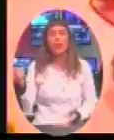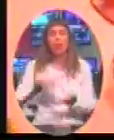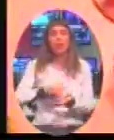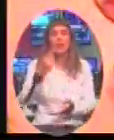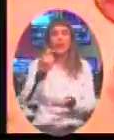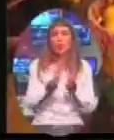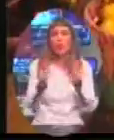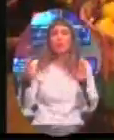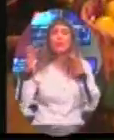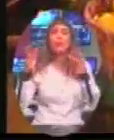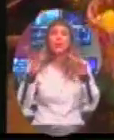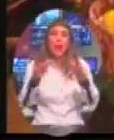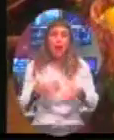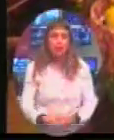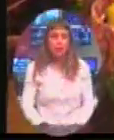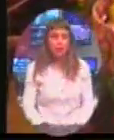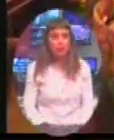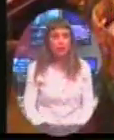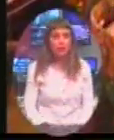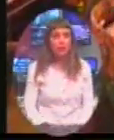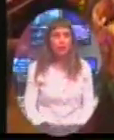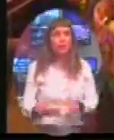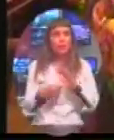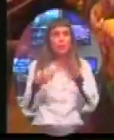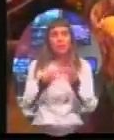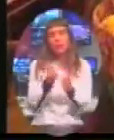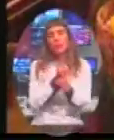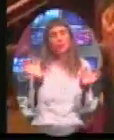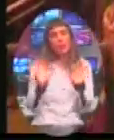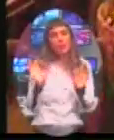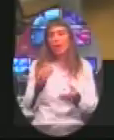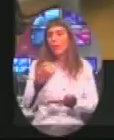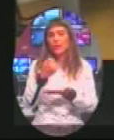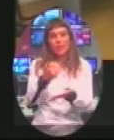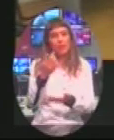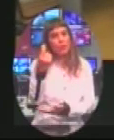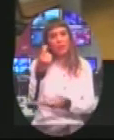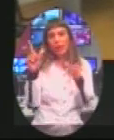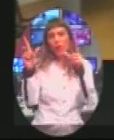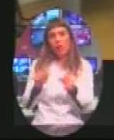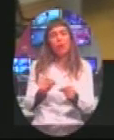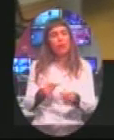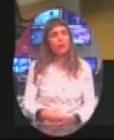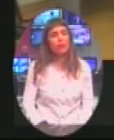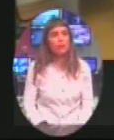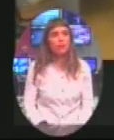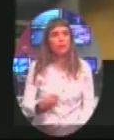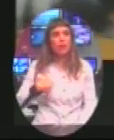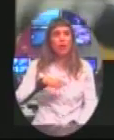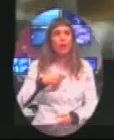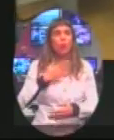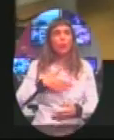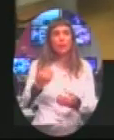מיליארד שקלים. וזו לא באה לידי ביטוי בתקציב המדינה הדו-שנתי. אנחנו מבקשים לחזק את